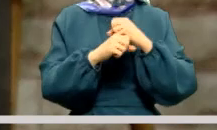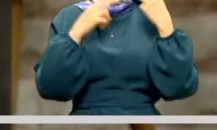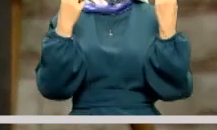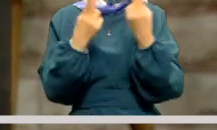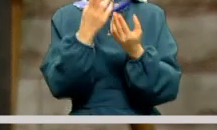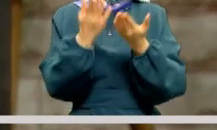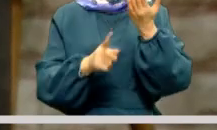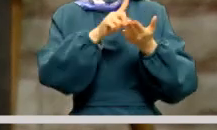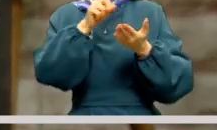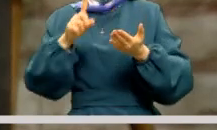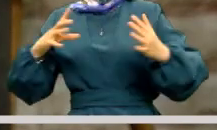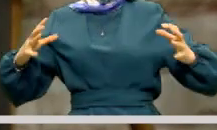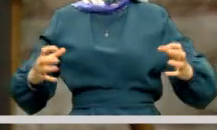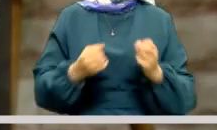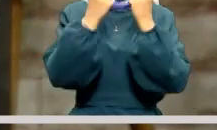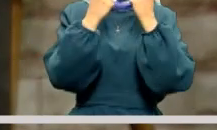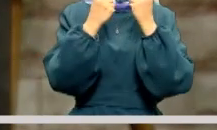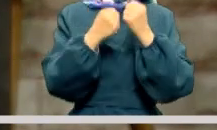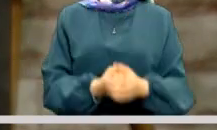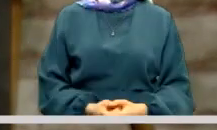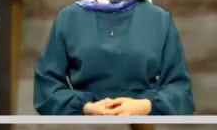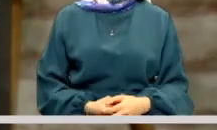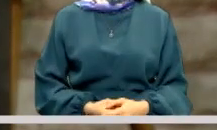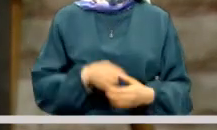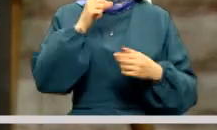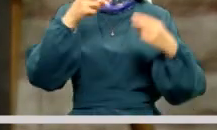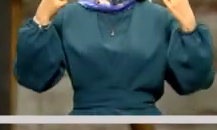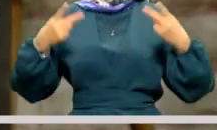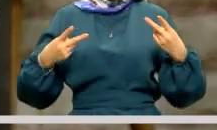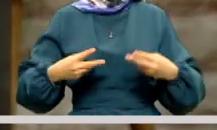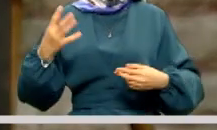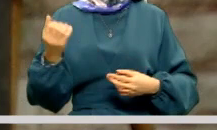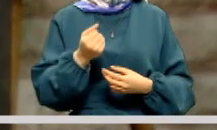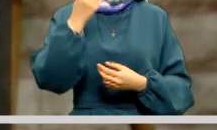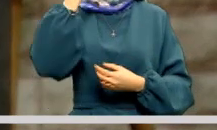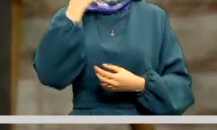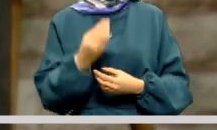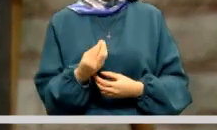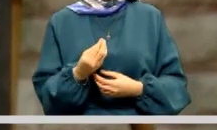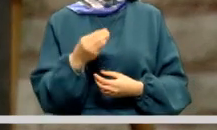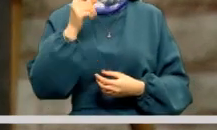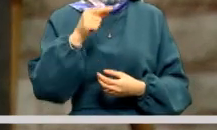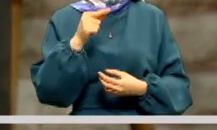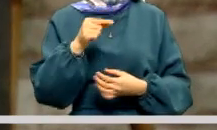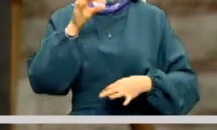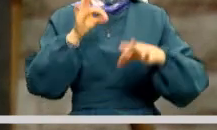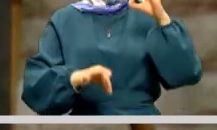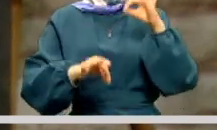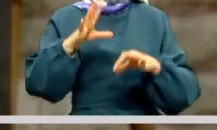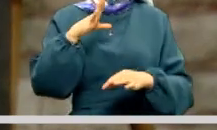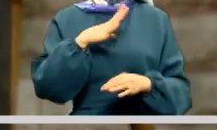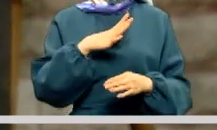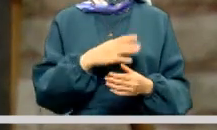ahireti kurtaran eee bir mesajı almış olarak bunu En azından değerlendirebiliriz